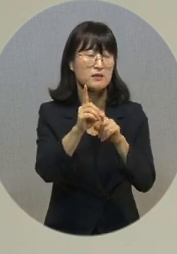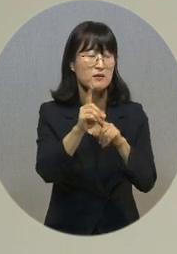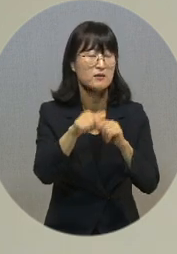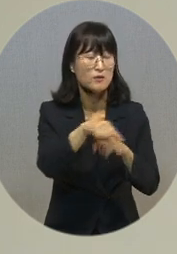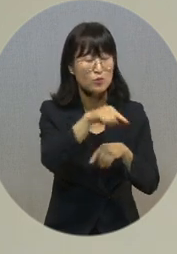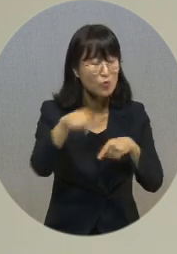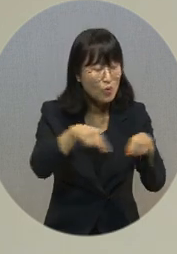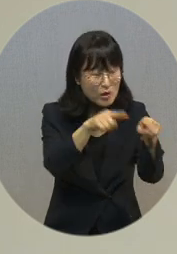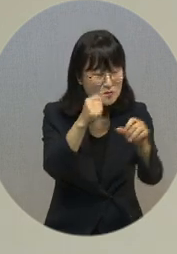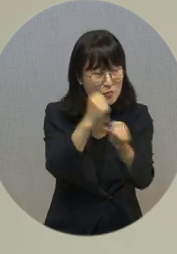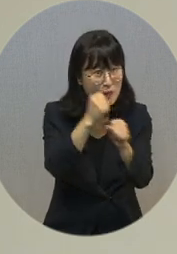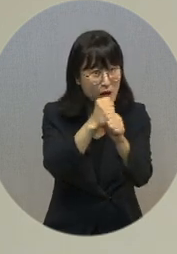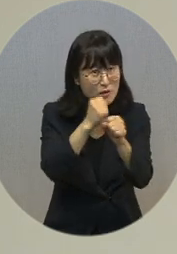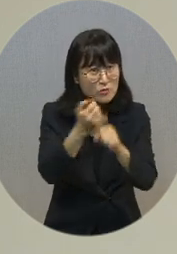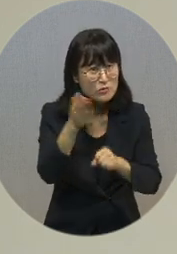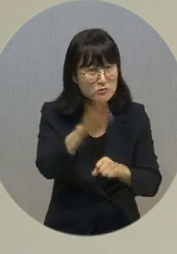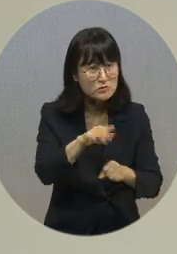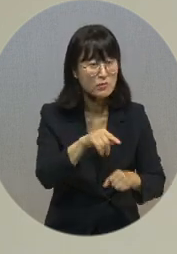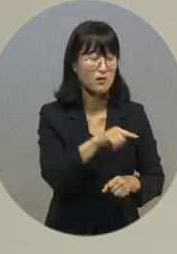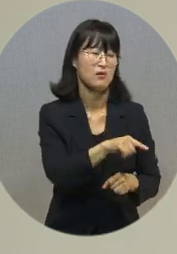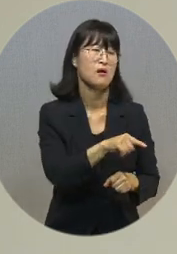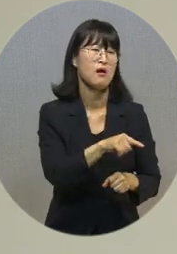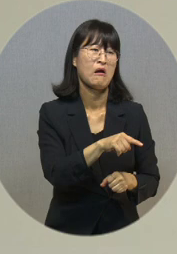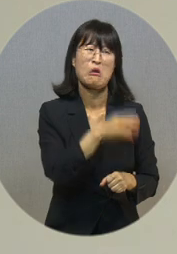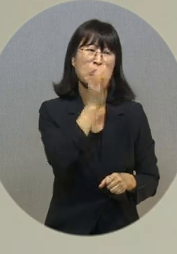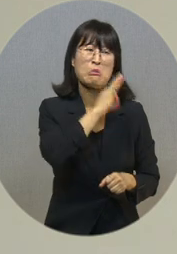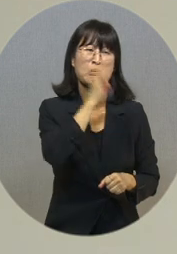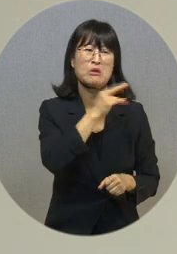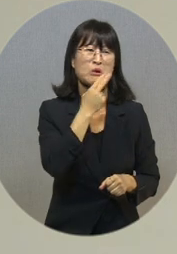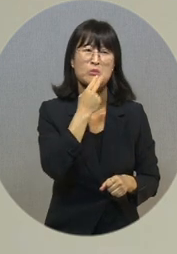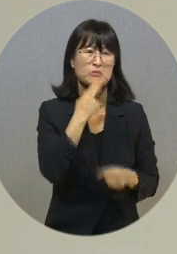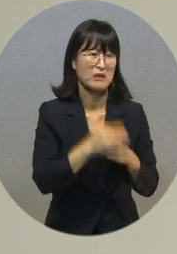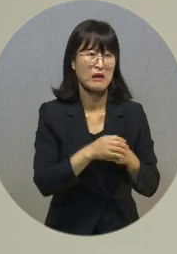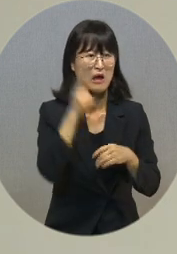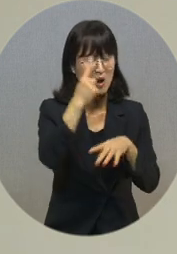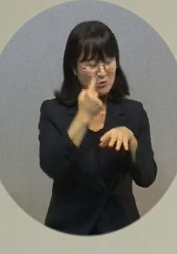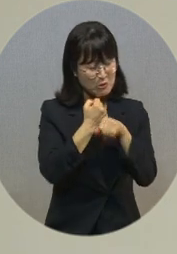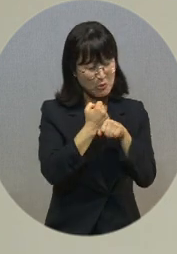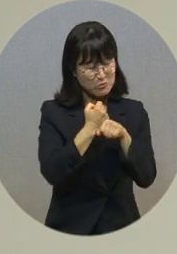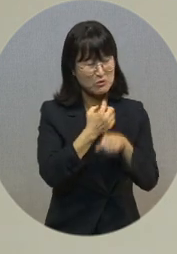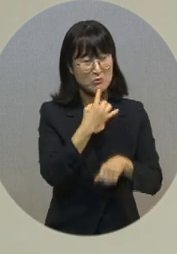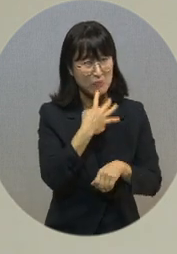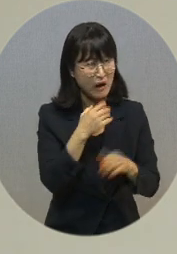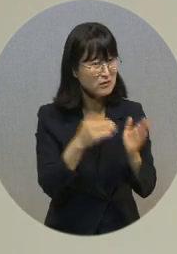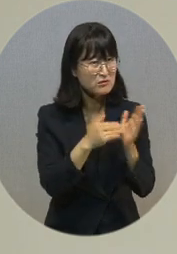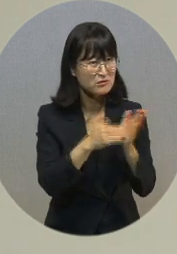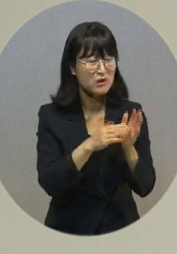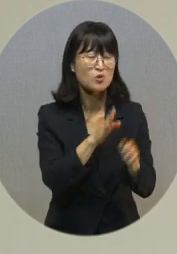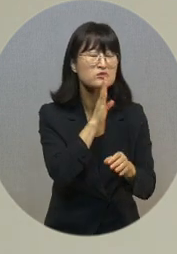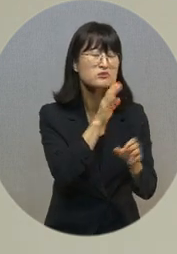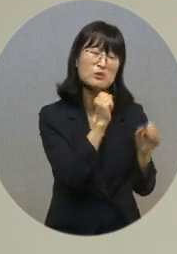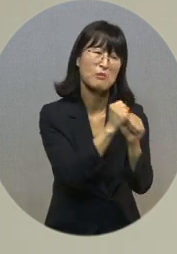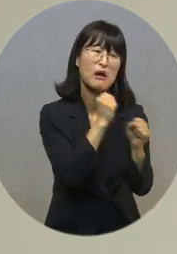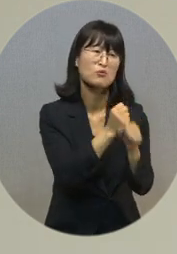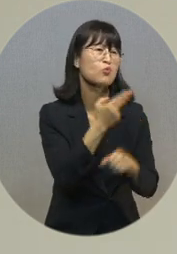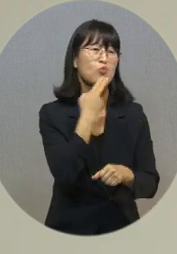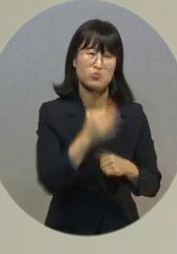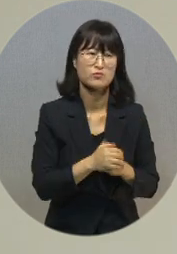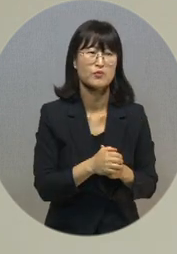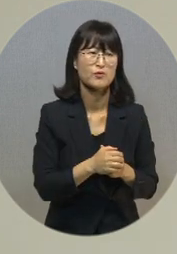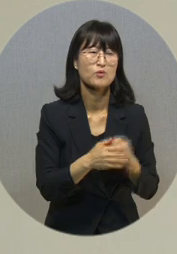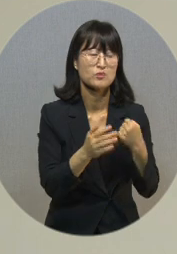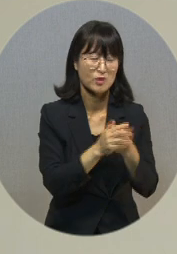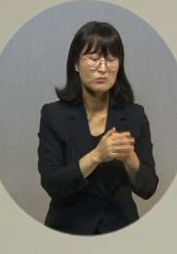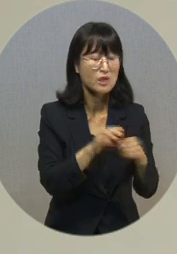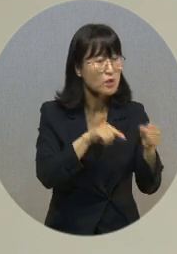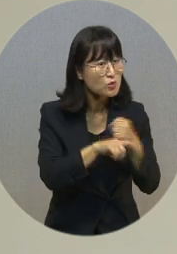네. 그거를 진행을 안 시켜요. 네. 연구비만 받고 연구해서 멈추더라고요. 네. 네. 그래서 그 부분을 좀 꼼꼼히